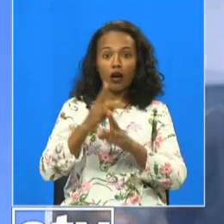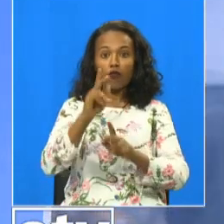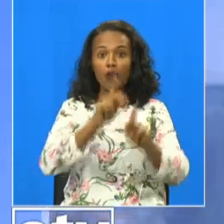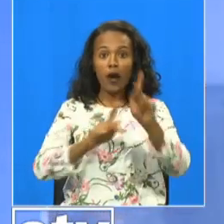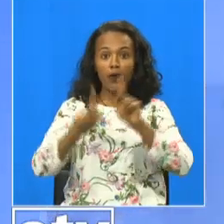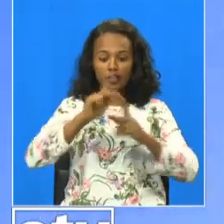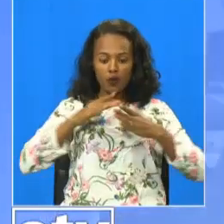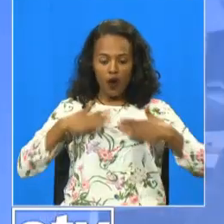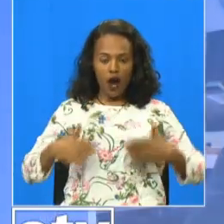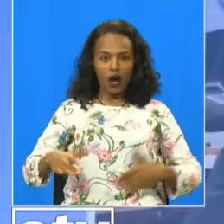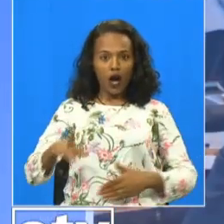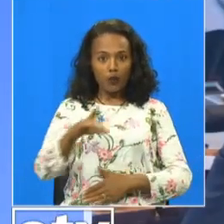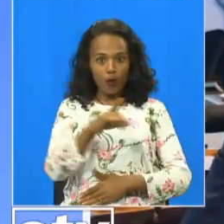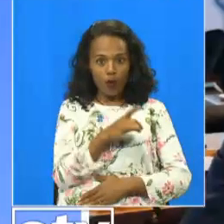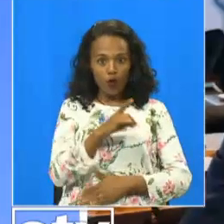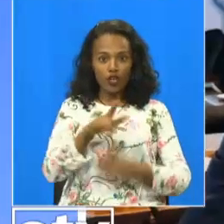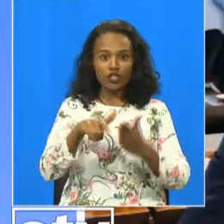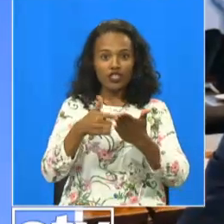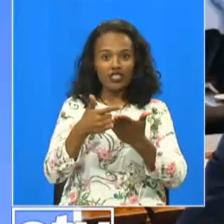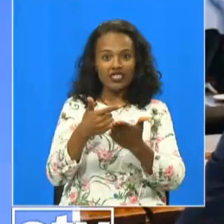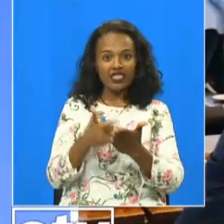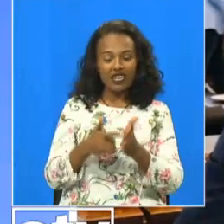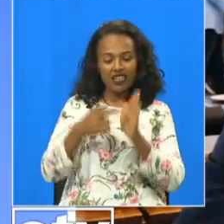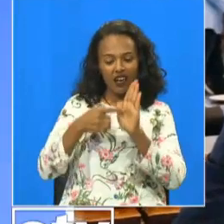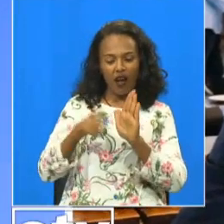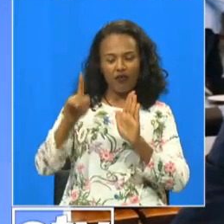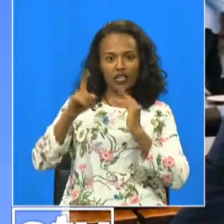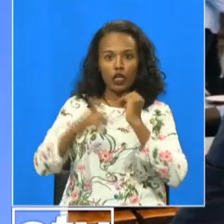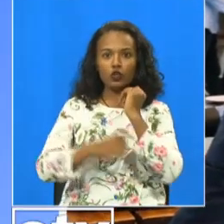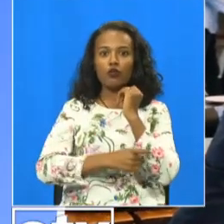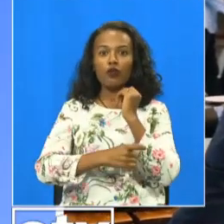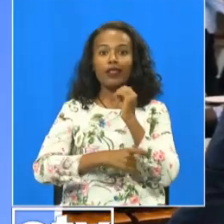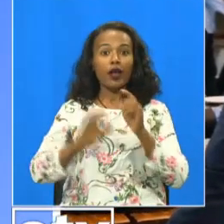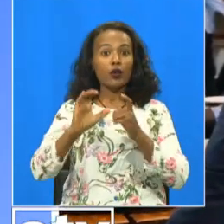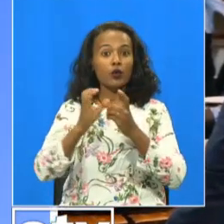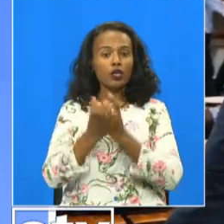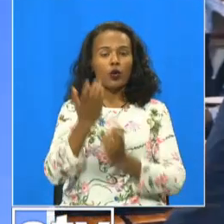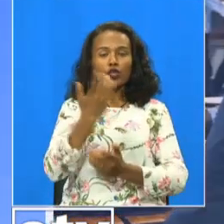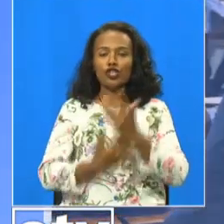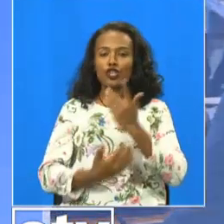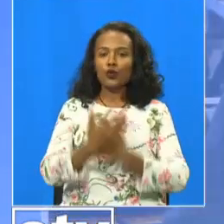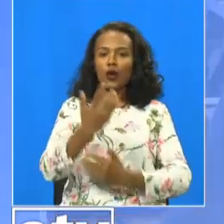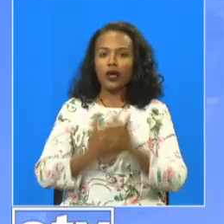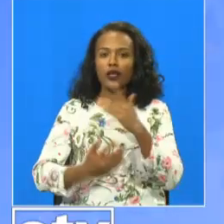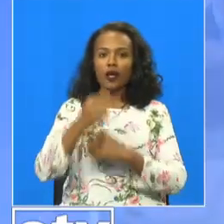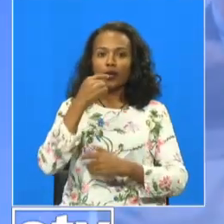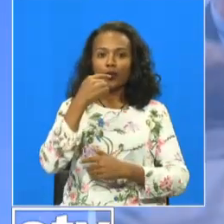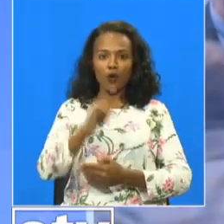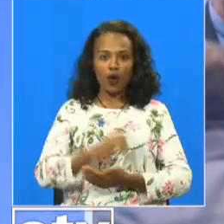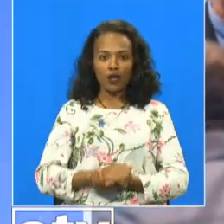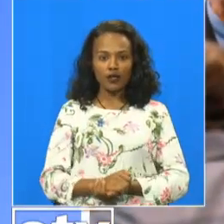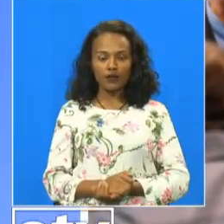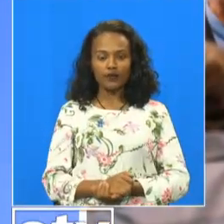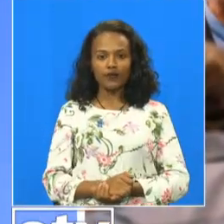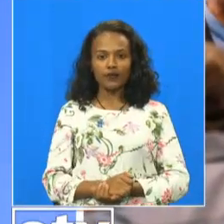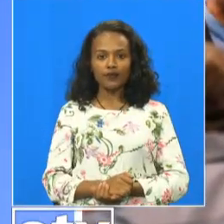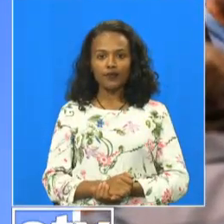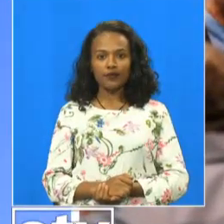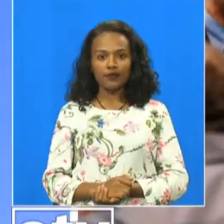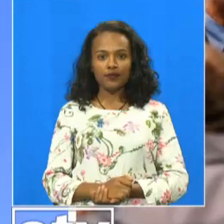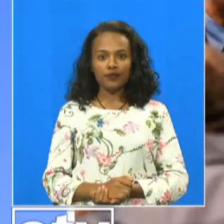ማህበረሰብ አካል በመሆናችን ስለተጋፈጠናቸው ፈታኝ ሁኔታዎች እንወያያለን ብለዋል።